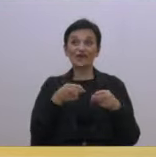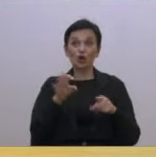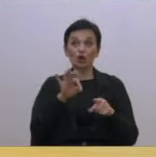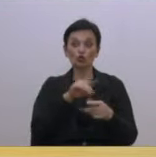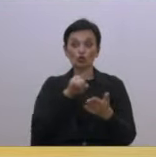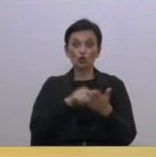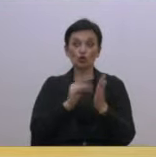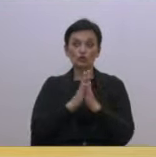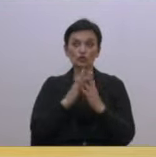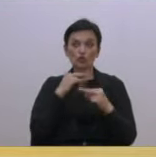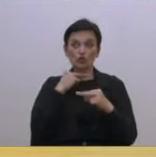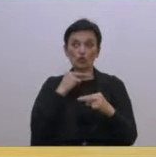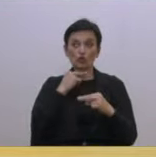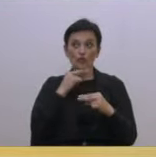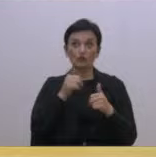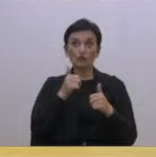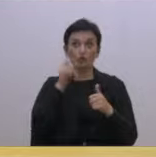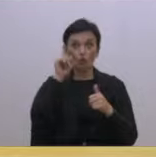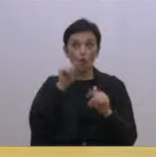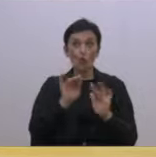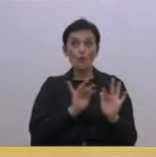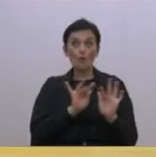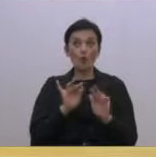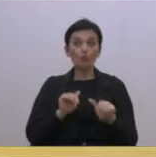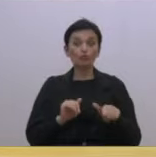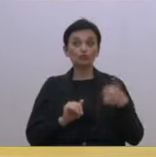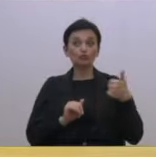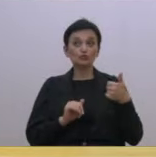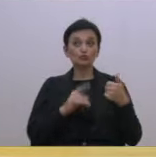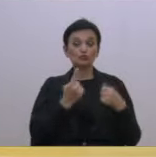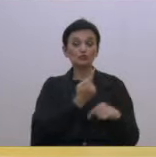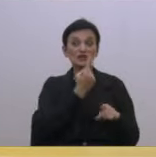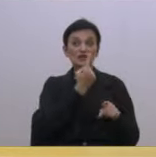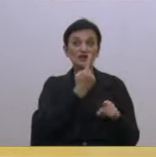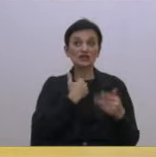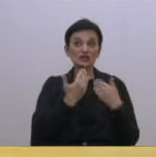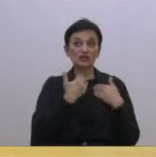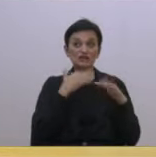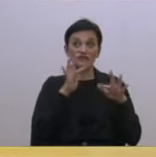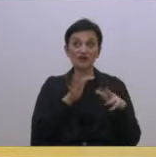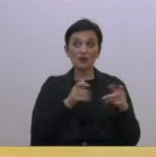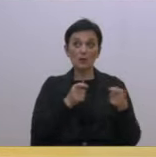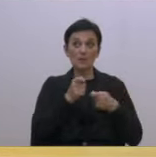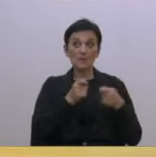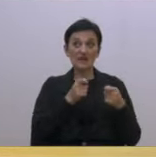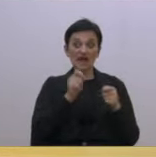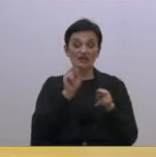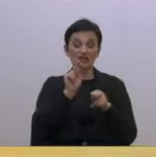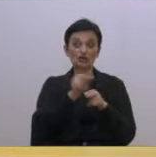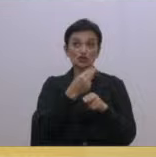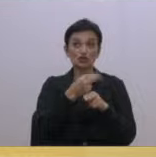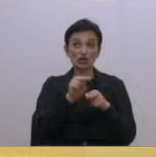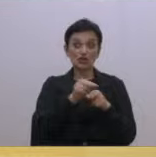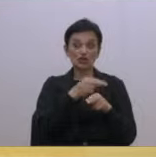vtkvalt quradghebas, rogorc vicit protsedurulad, jer Kenchi eqreba prezidentis shenishvnebs,